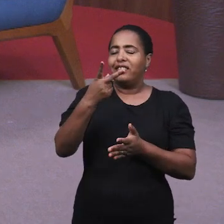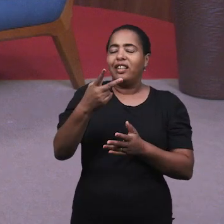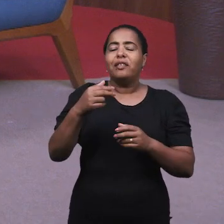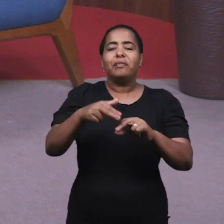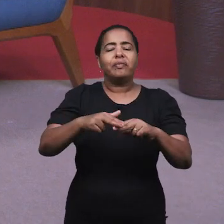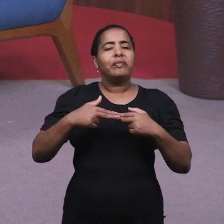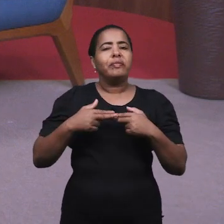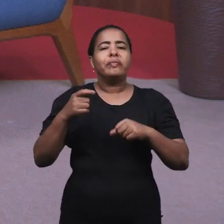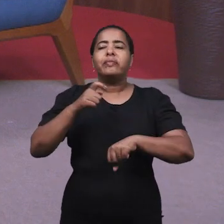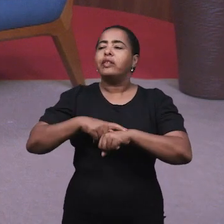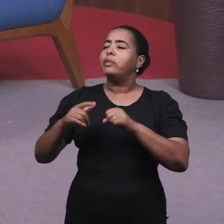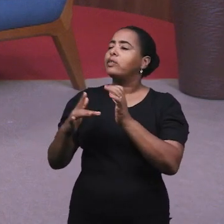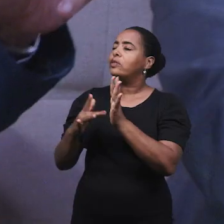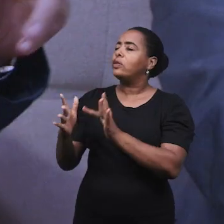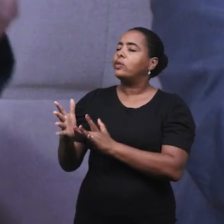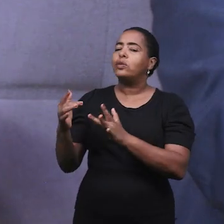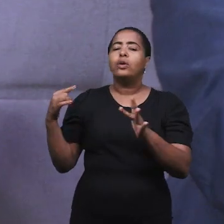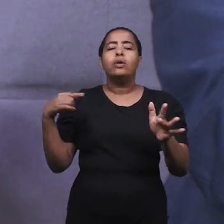question, euh,